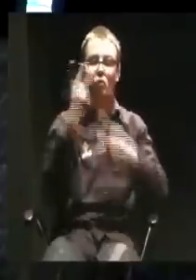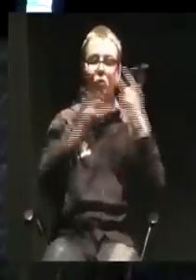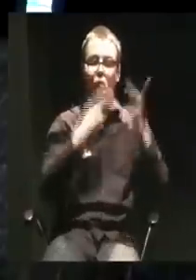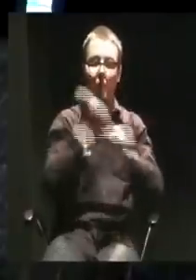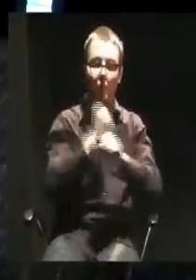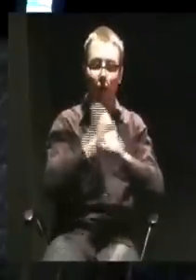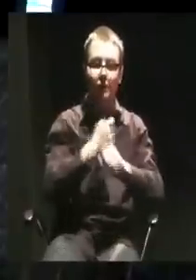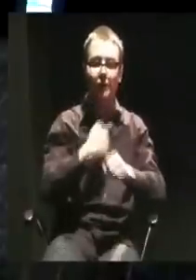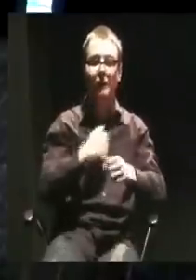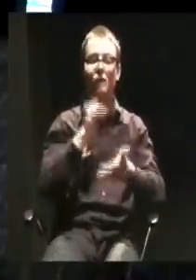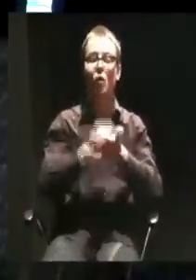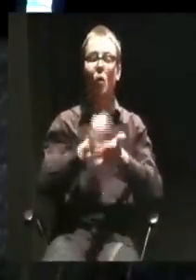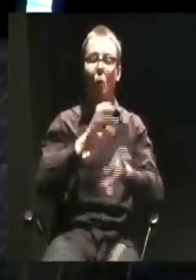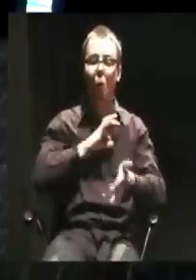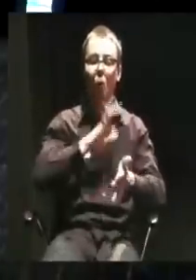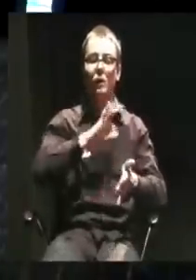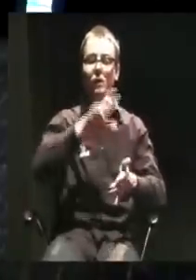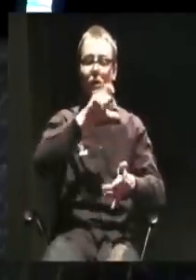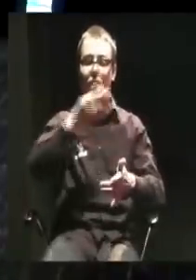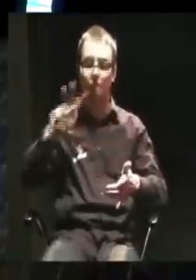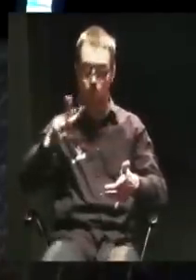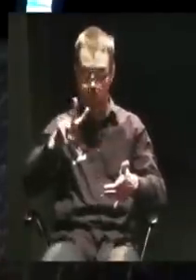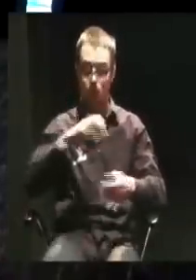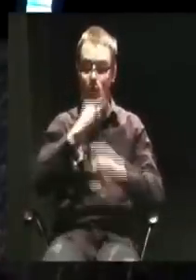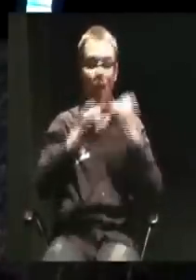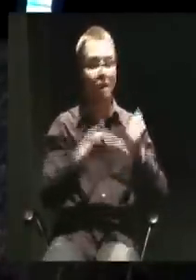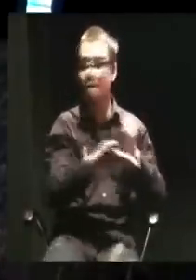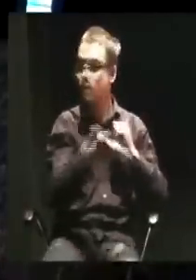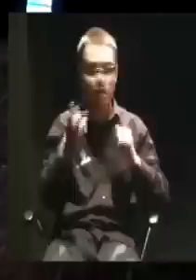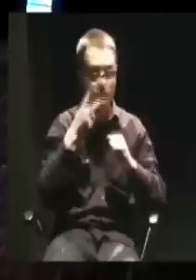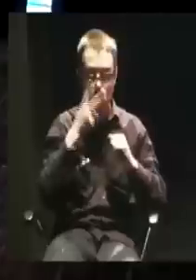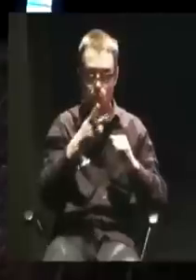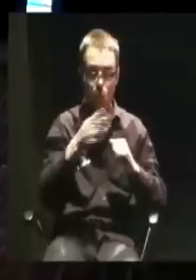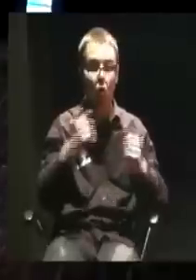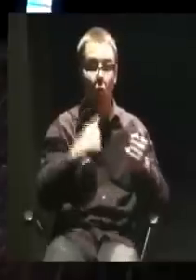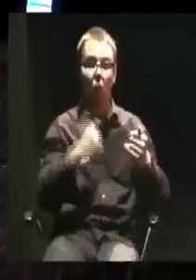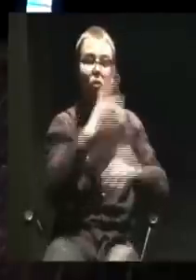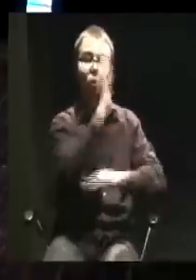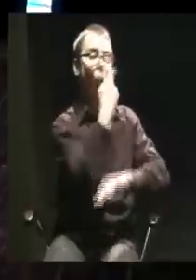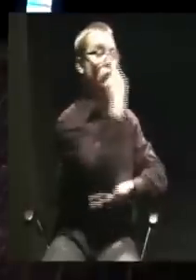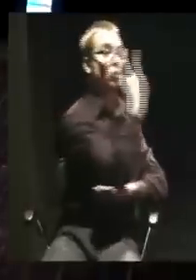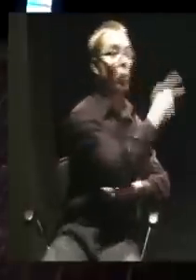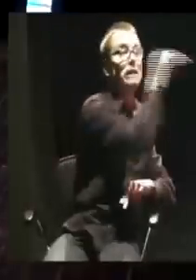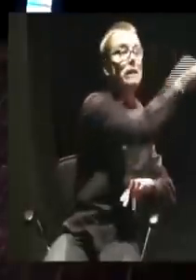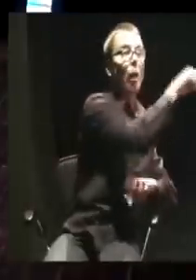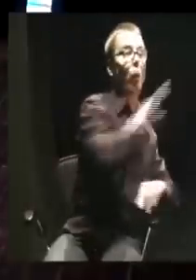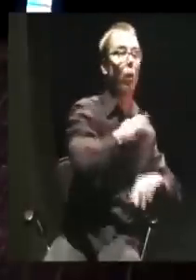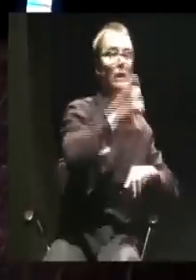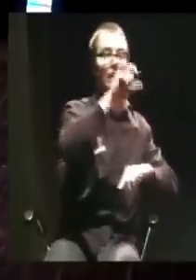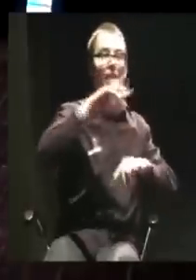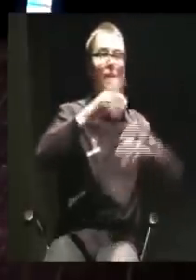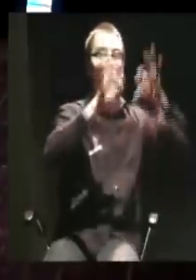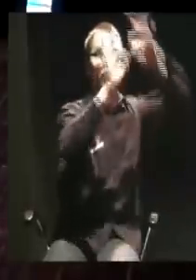format. Wylądowałem na głównych stronach Wirtualnej Polski, co przyniosło mi duży rozgłos i otrzymałem kilkaset propozycji